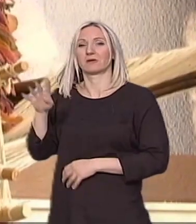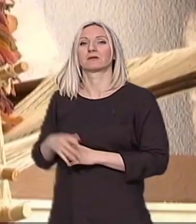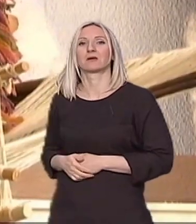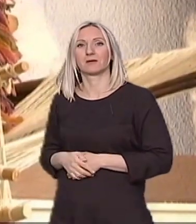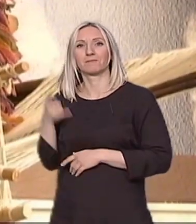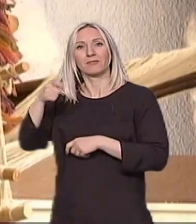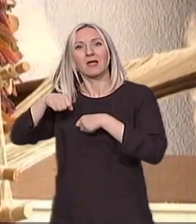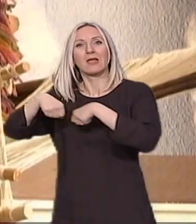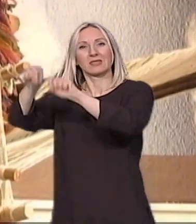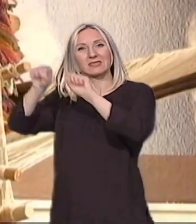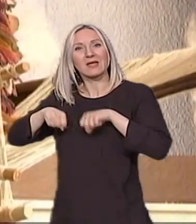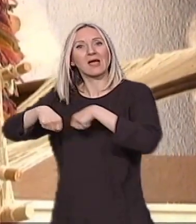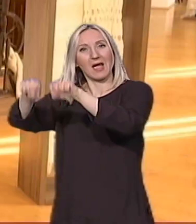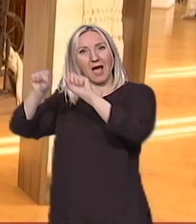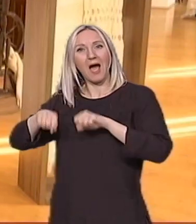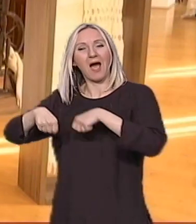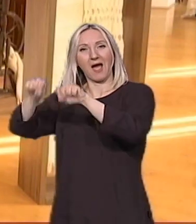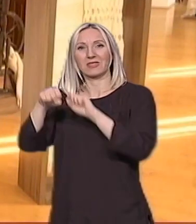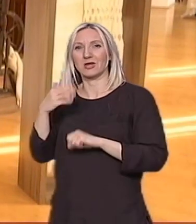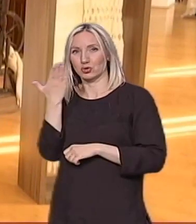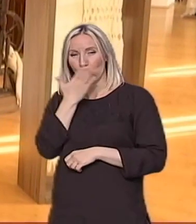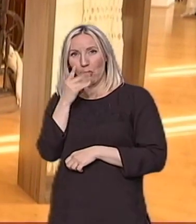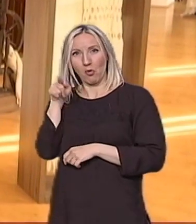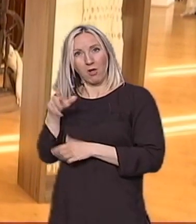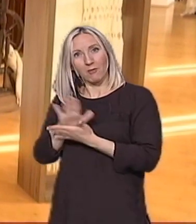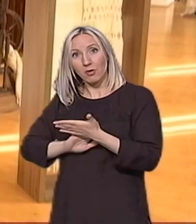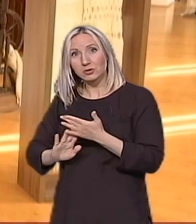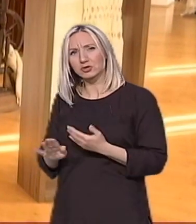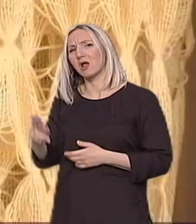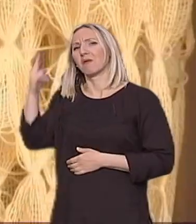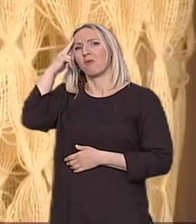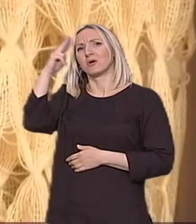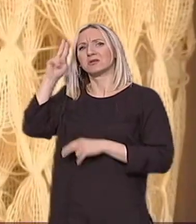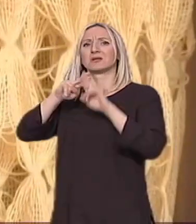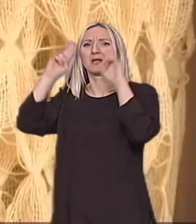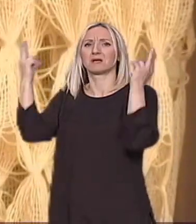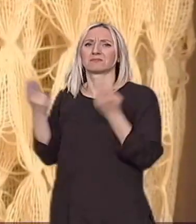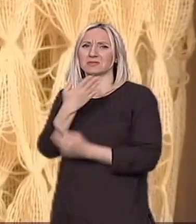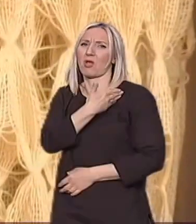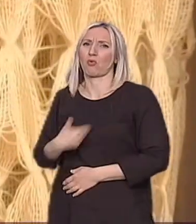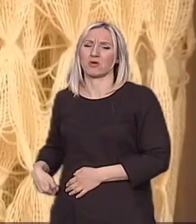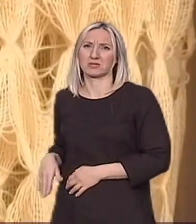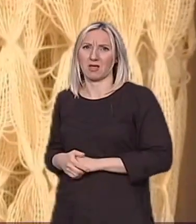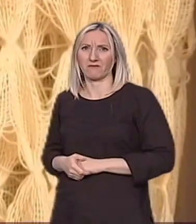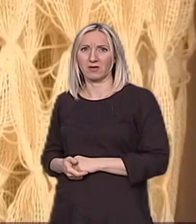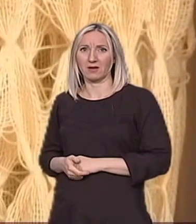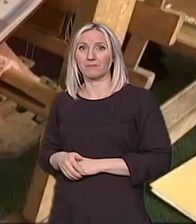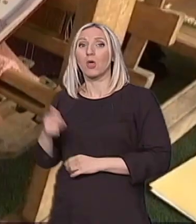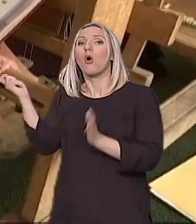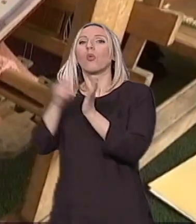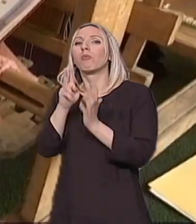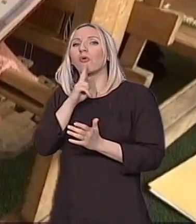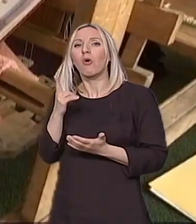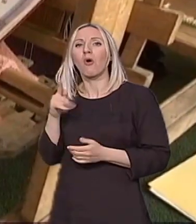tu Dragačevsku školu tkanja, ali su bili poznati u celoj Jugoslaviji. Jedan od kupaca je bila